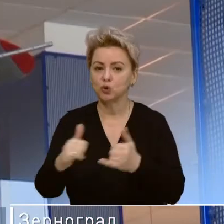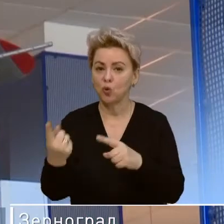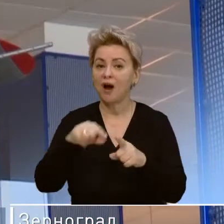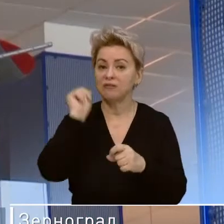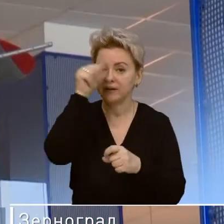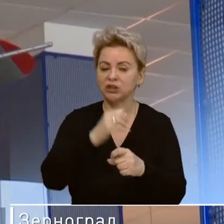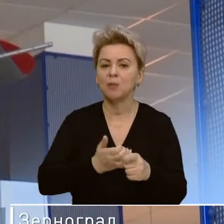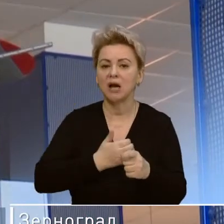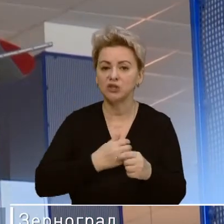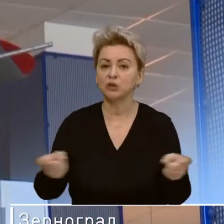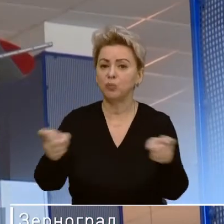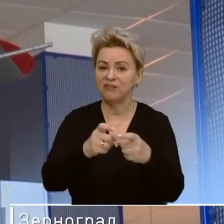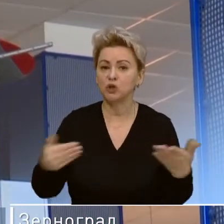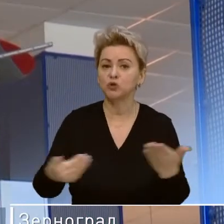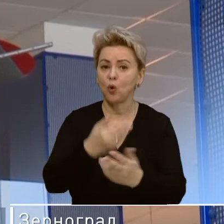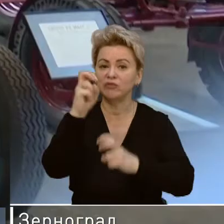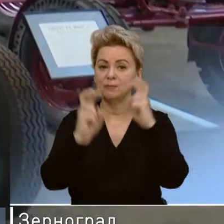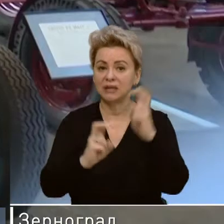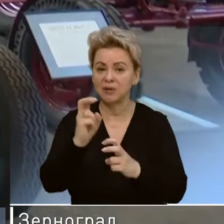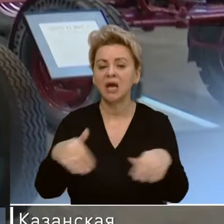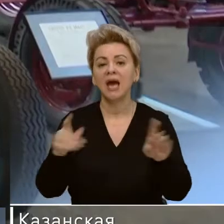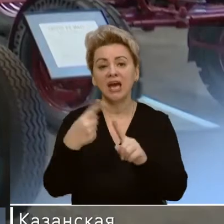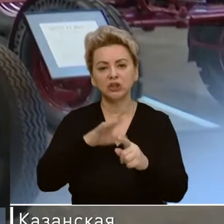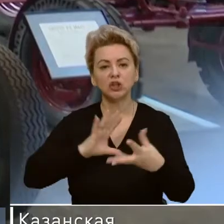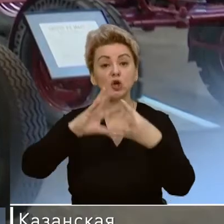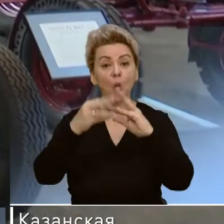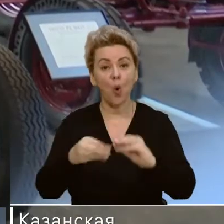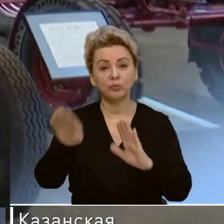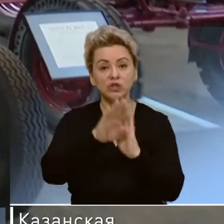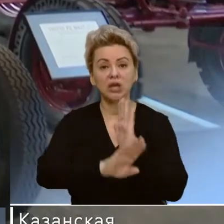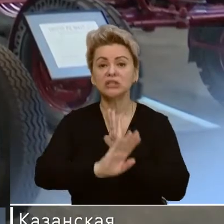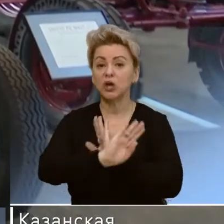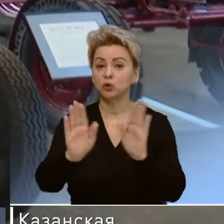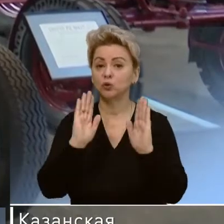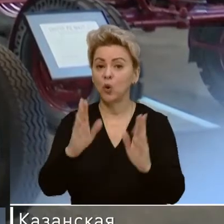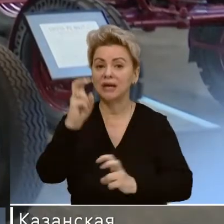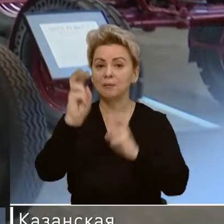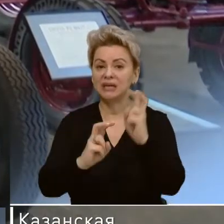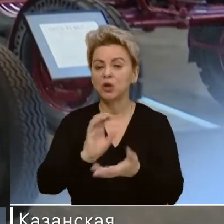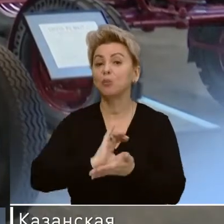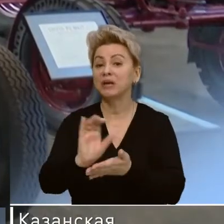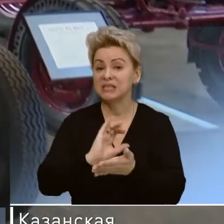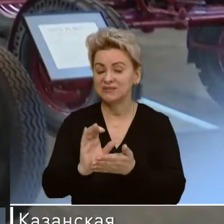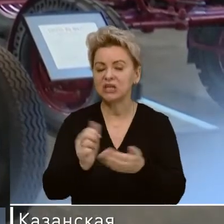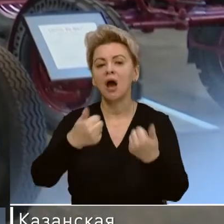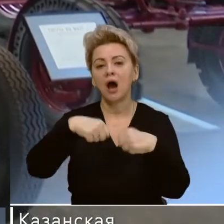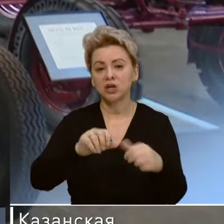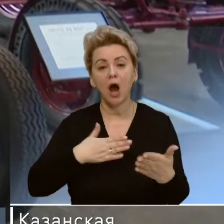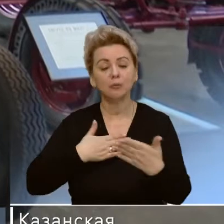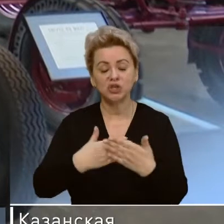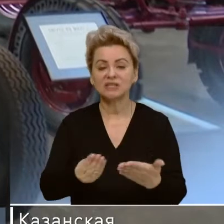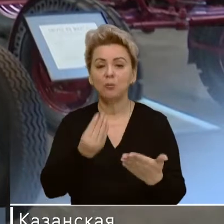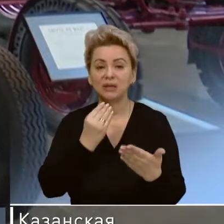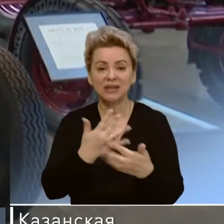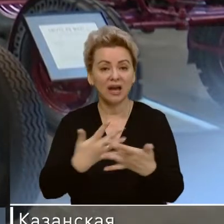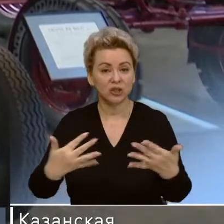этом году собираются привлечь и новые предприятия. Это наша общая задача, не только предприятий-производителей, организации общественного